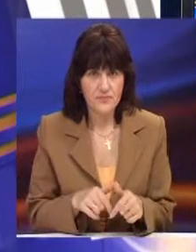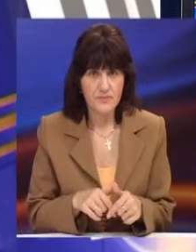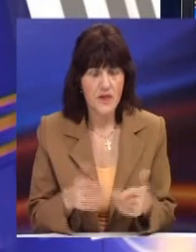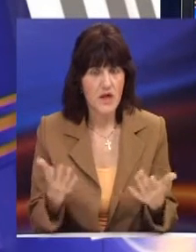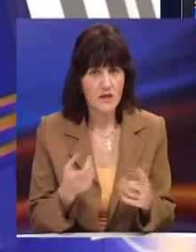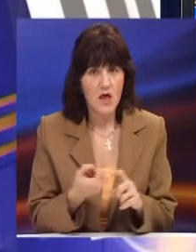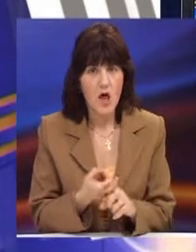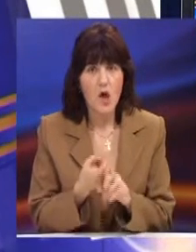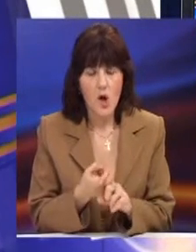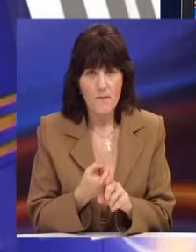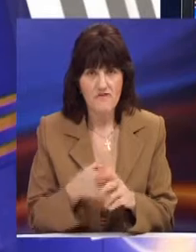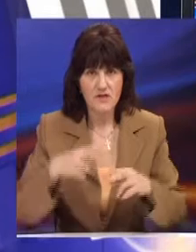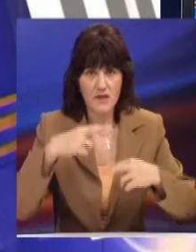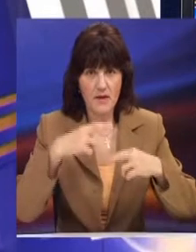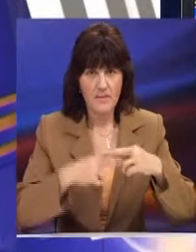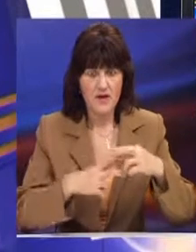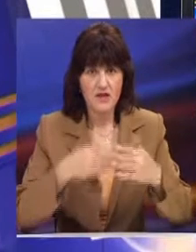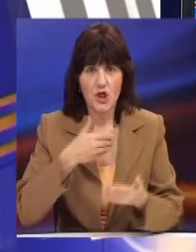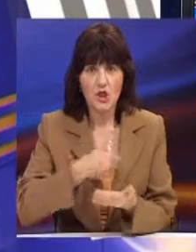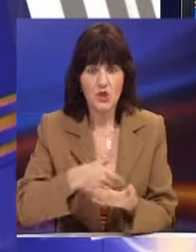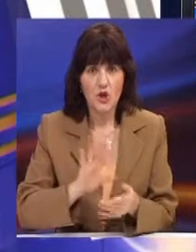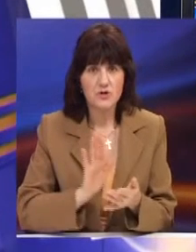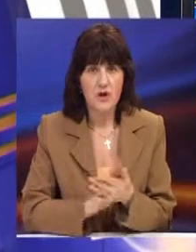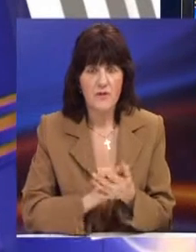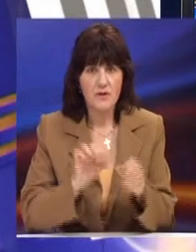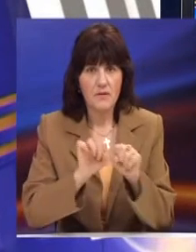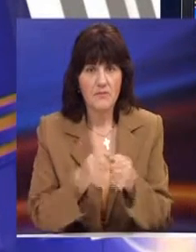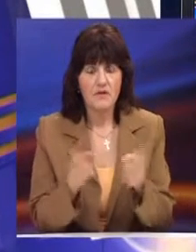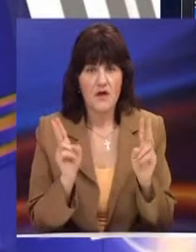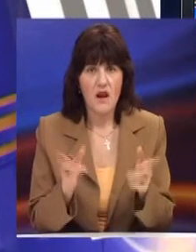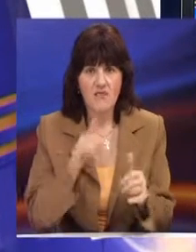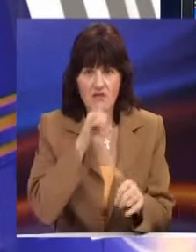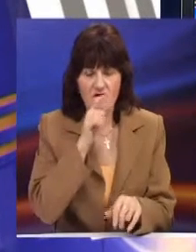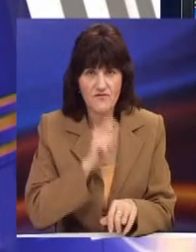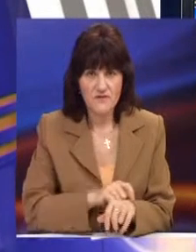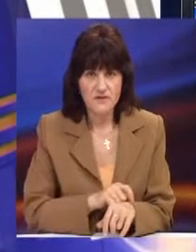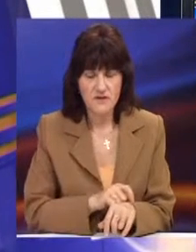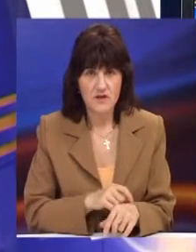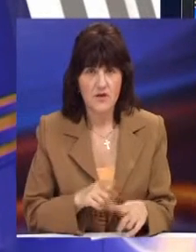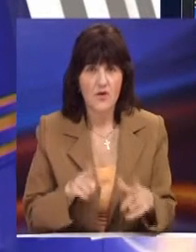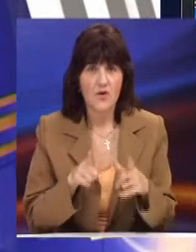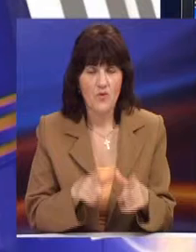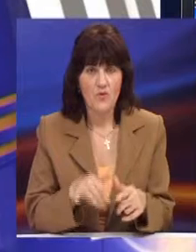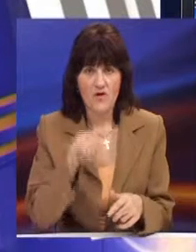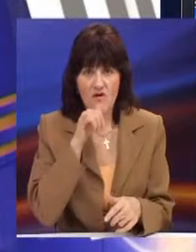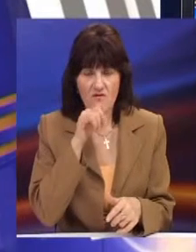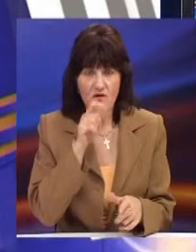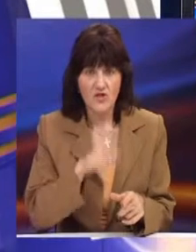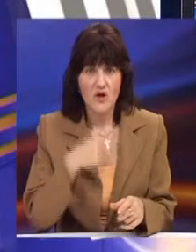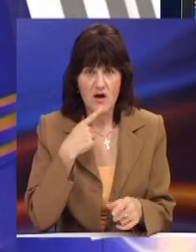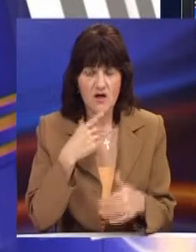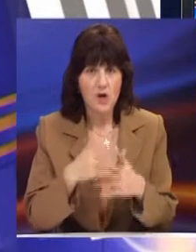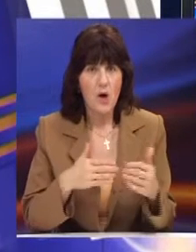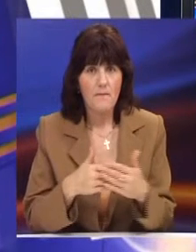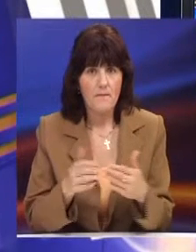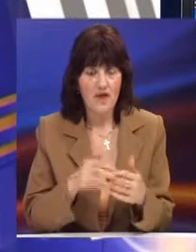zbog neadekvatno zbrinutog vodomera, te je obaveza vlasnika priključka da nadoknadi troškove nastale zbog smrzavanja vodomera. U vodovodu kažu